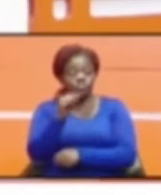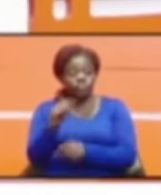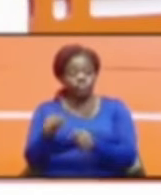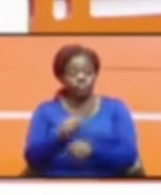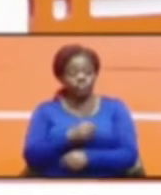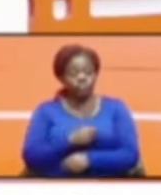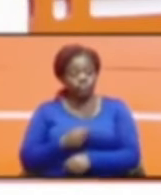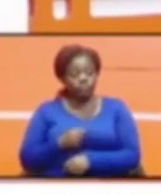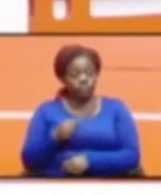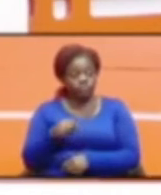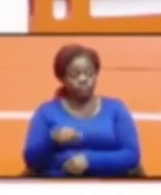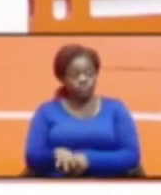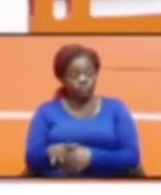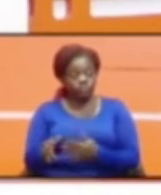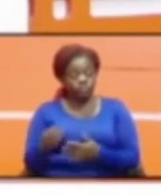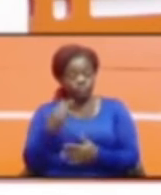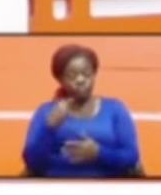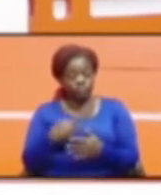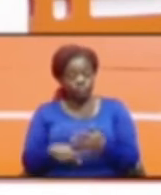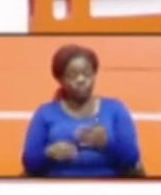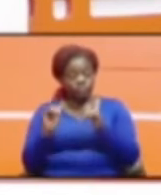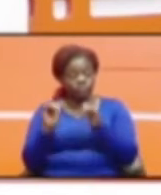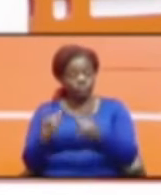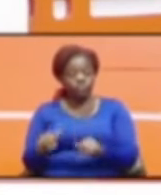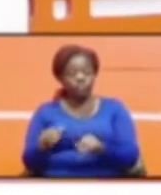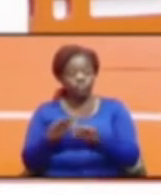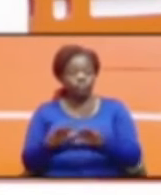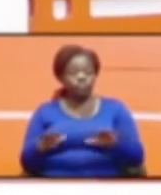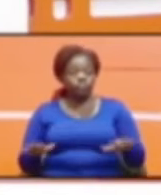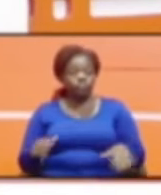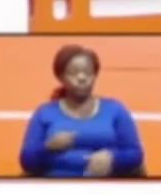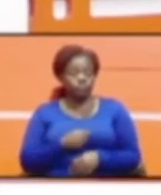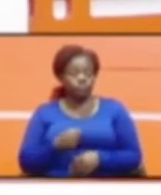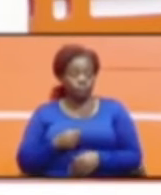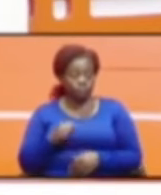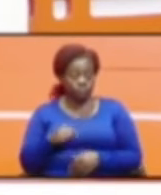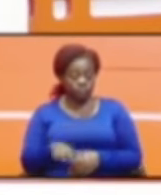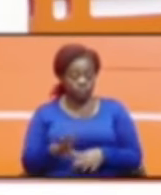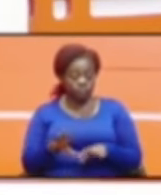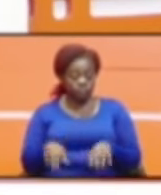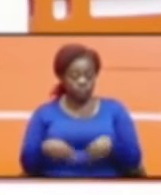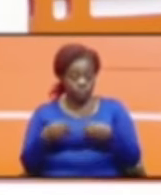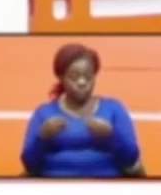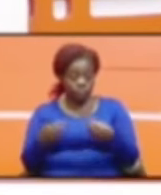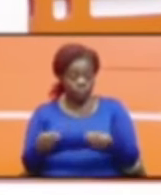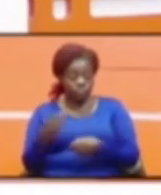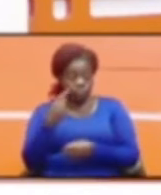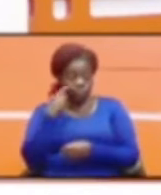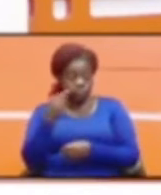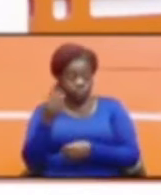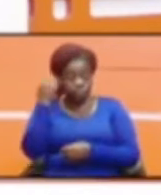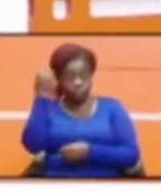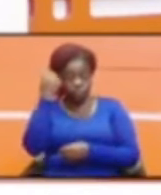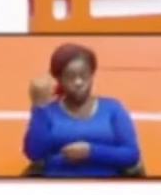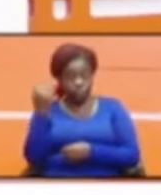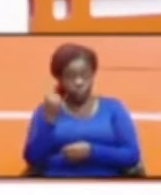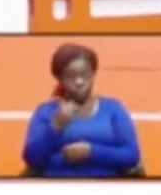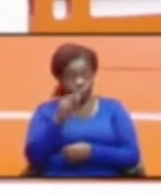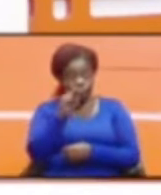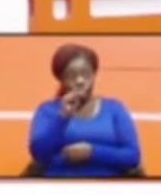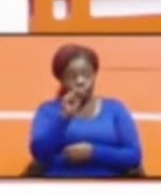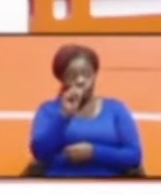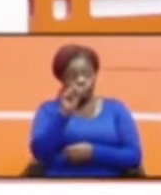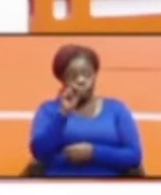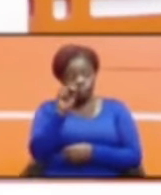nnyina omugenzi ng'abalanga okulemera ku Poloti nnyina gye yamulekera. Bano tubasanze ku Kkooti e Nabweru nga kino